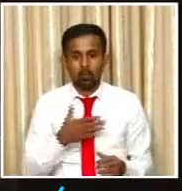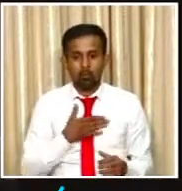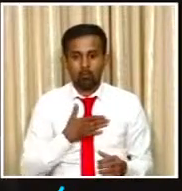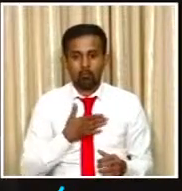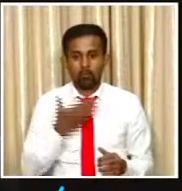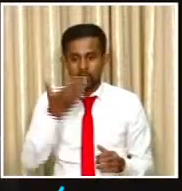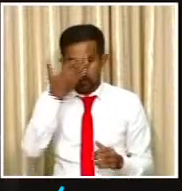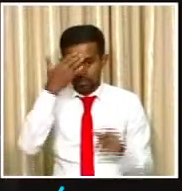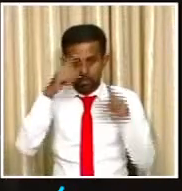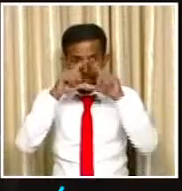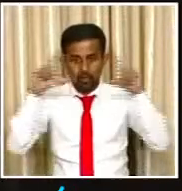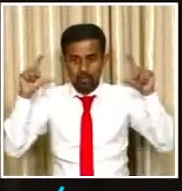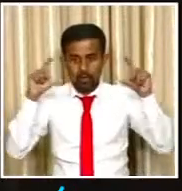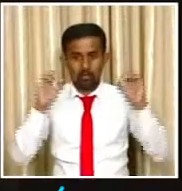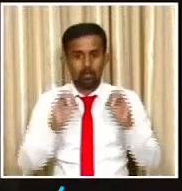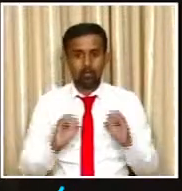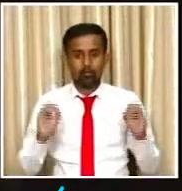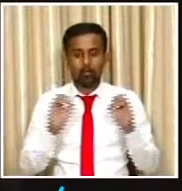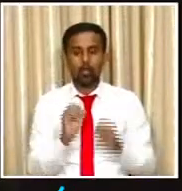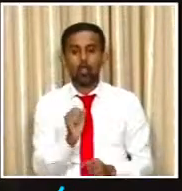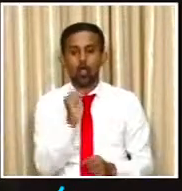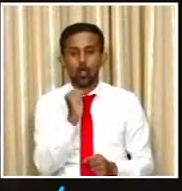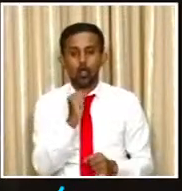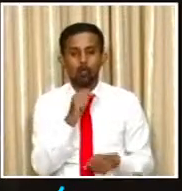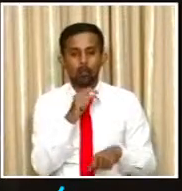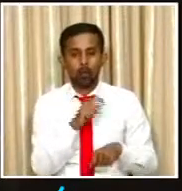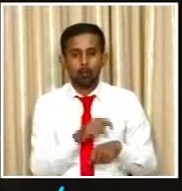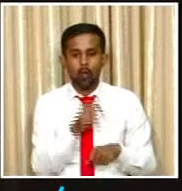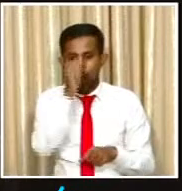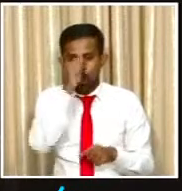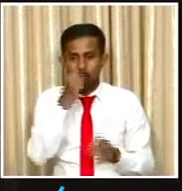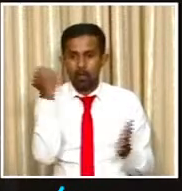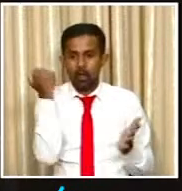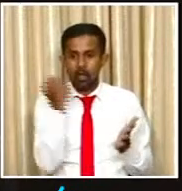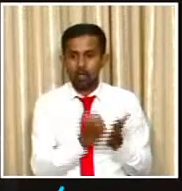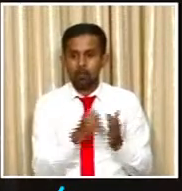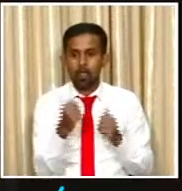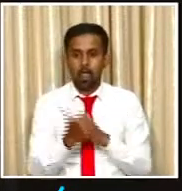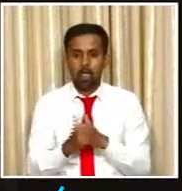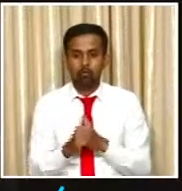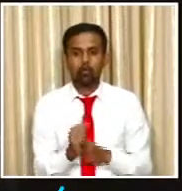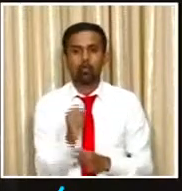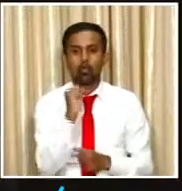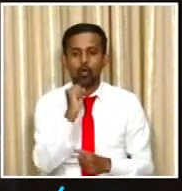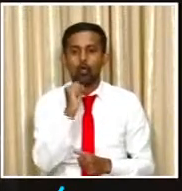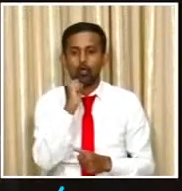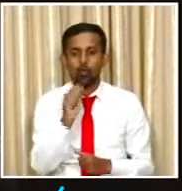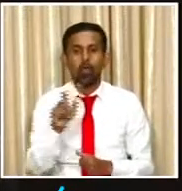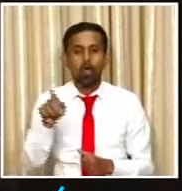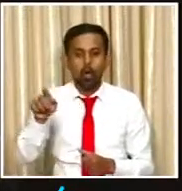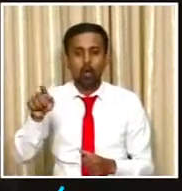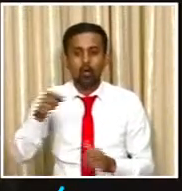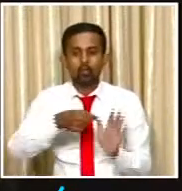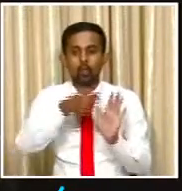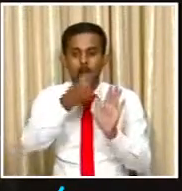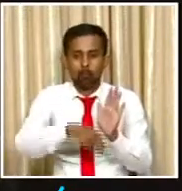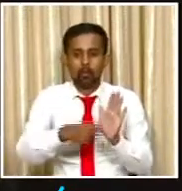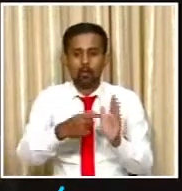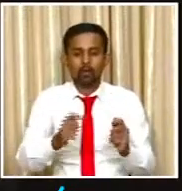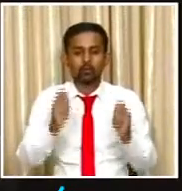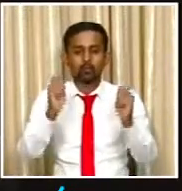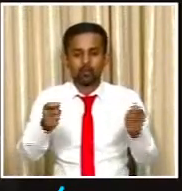හෙඩ් එකක් නෙමෙයි කොහමද මේ ලෙටර් හෙඩ් එකට මේ කූට ලේඛනය කොහමද හැදුවේ කවුද මේක අස්සම් කරලා